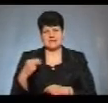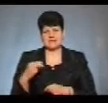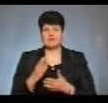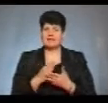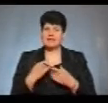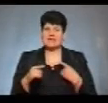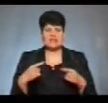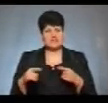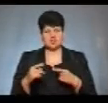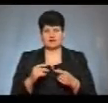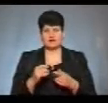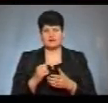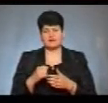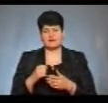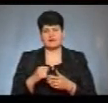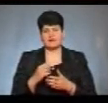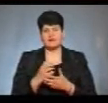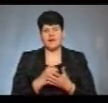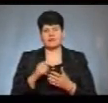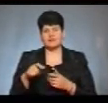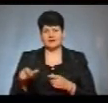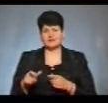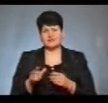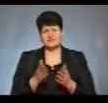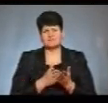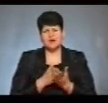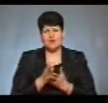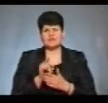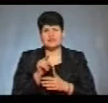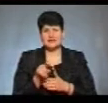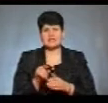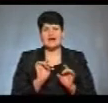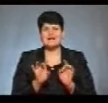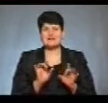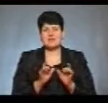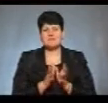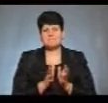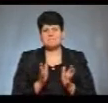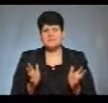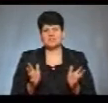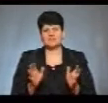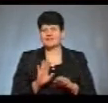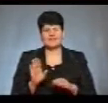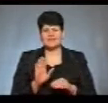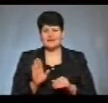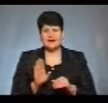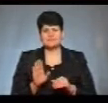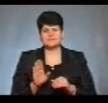інші кандидати, які, скажімо, трошки в них спрямована їхня політична реклама, більше, напевно,